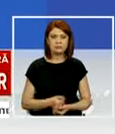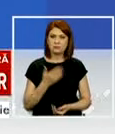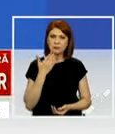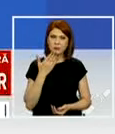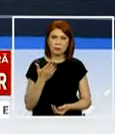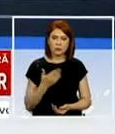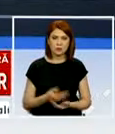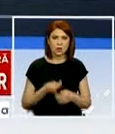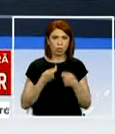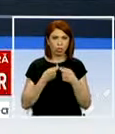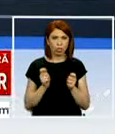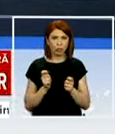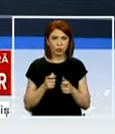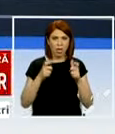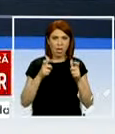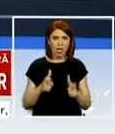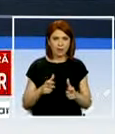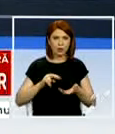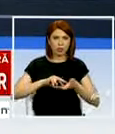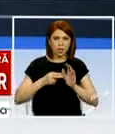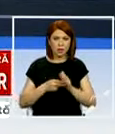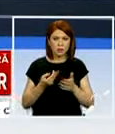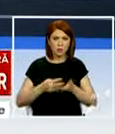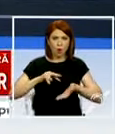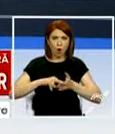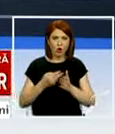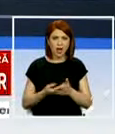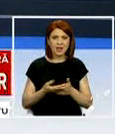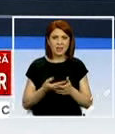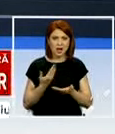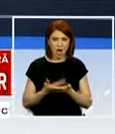Mulțumim tuturor echipelor tehnice pentru organizarea acestui